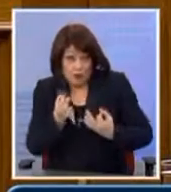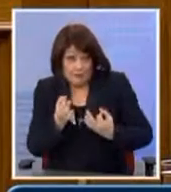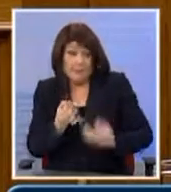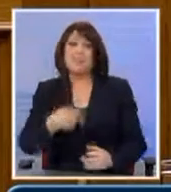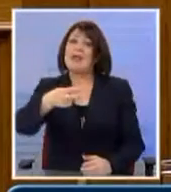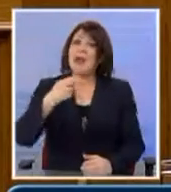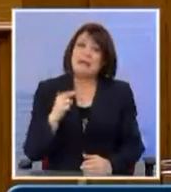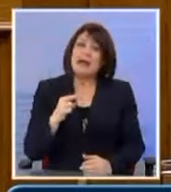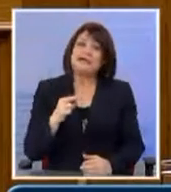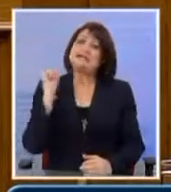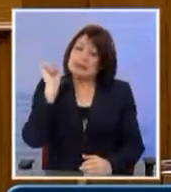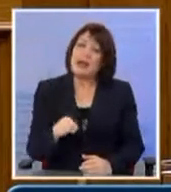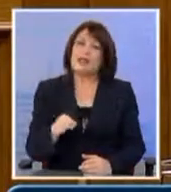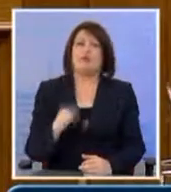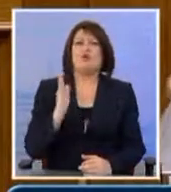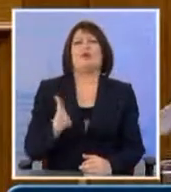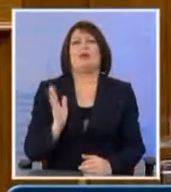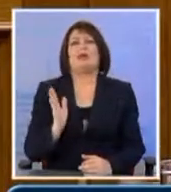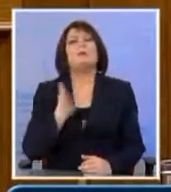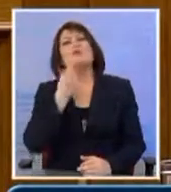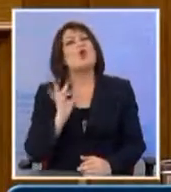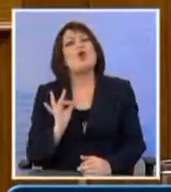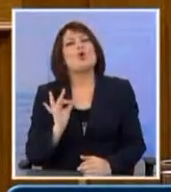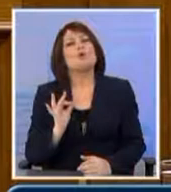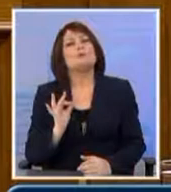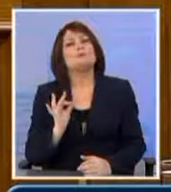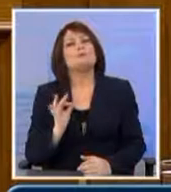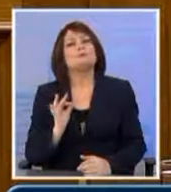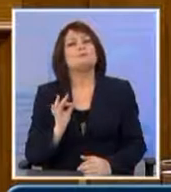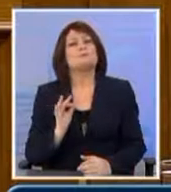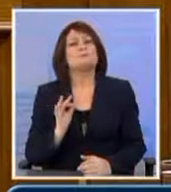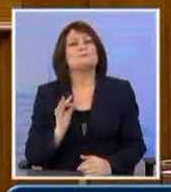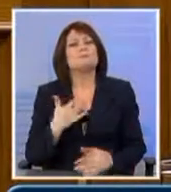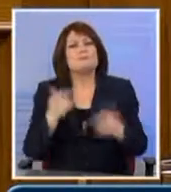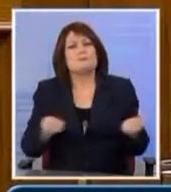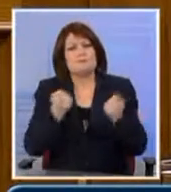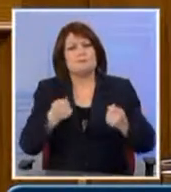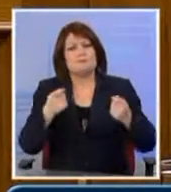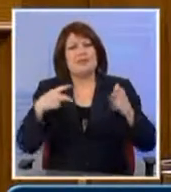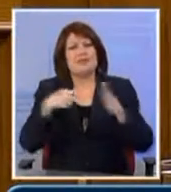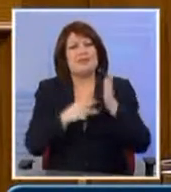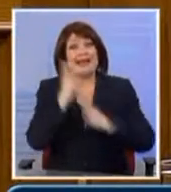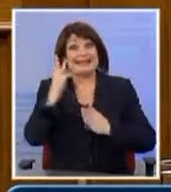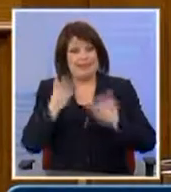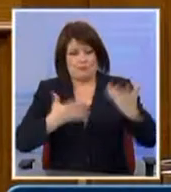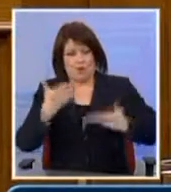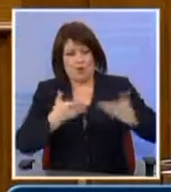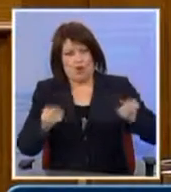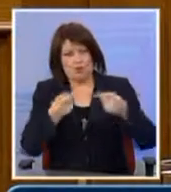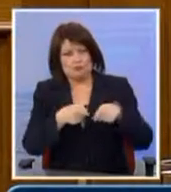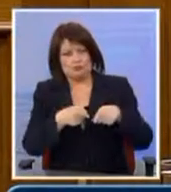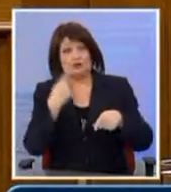απάντηση είναι ένα κατηγορηματικό ναι. Διότι, σε σχέση με την εκτέλεση του προϋπολογισμού του 2013, προβλέπονται